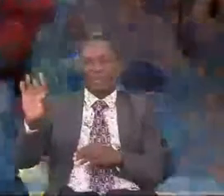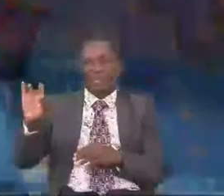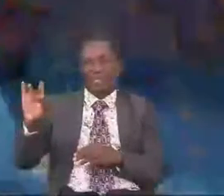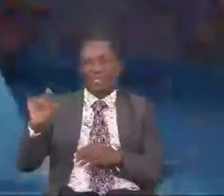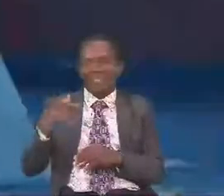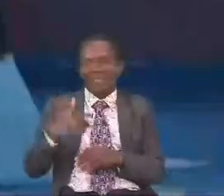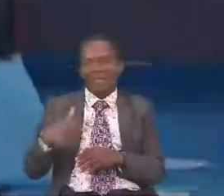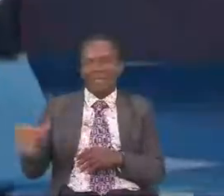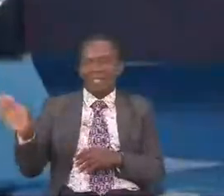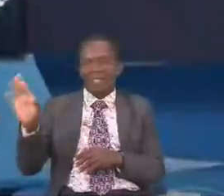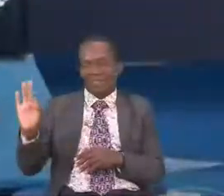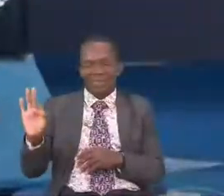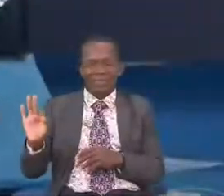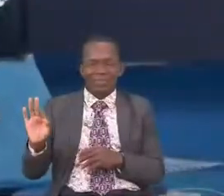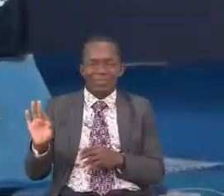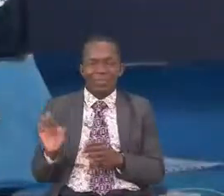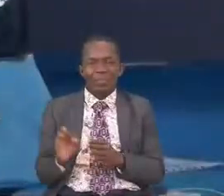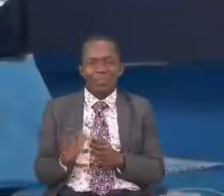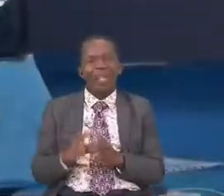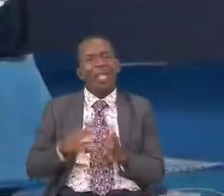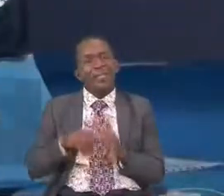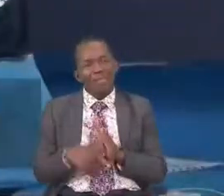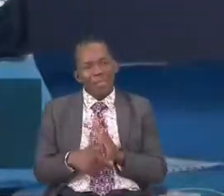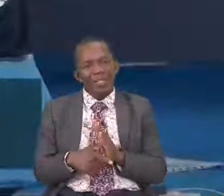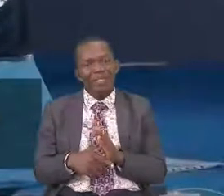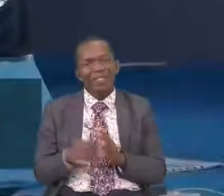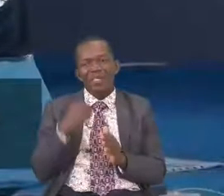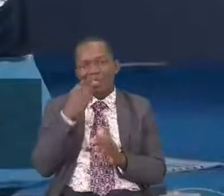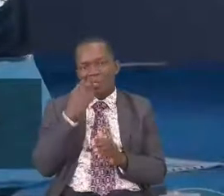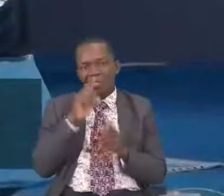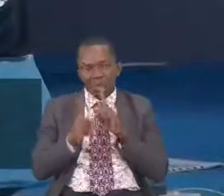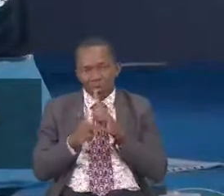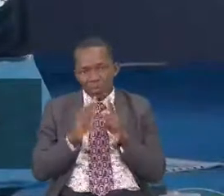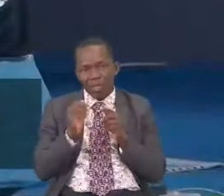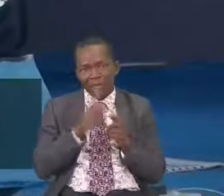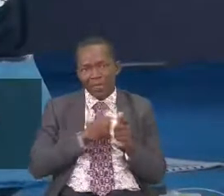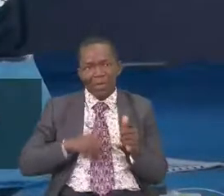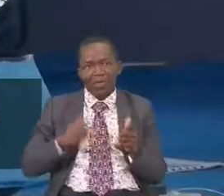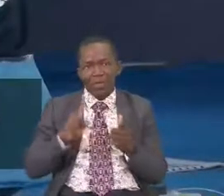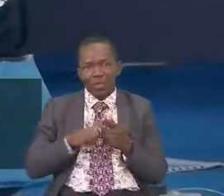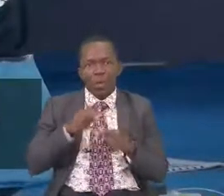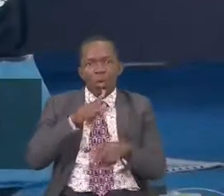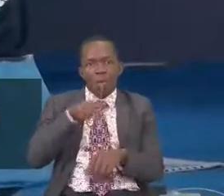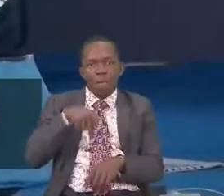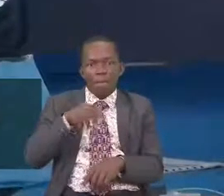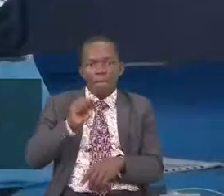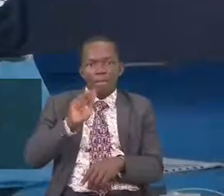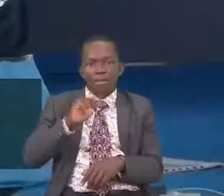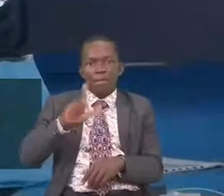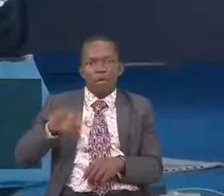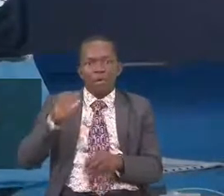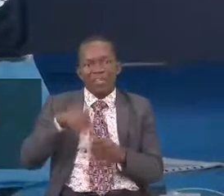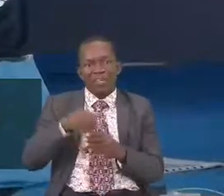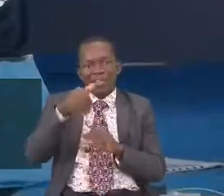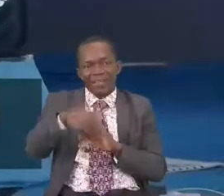Verset 9. Le Seigneur dit à Paul en vision pendant la nuit, ne crains